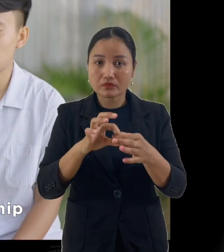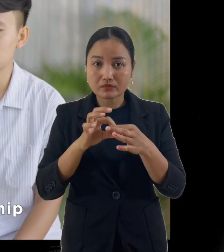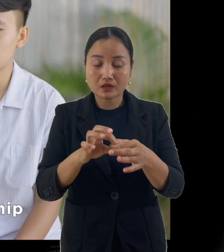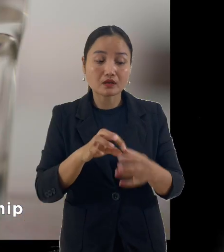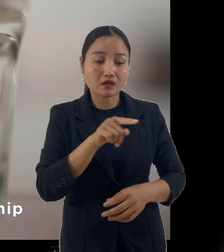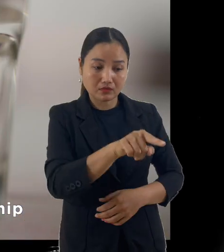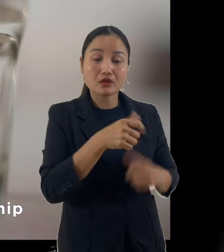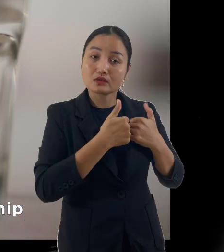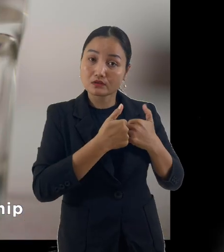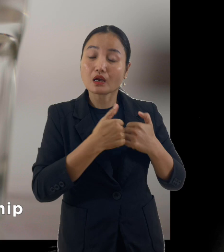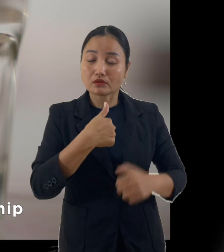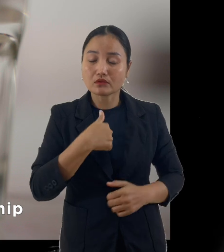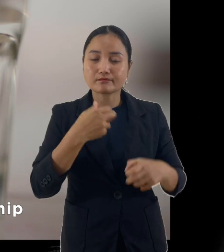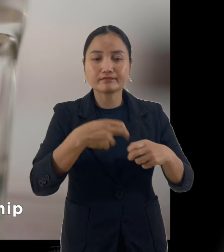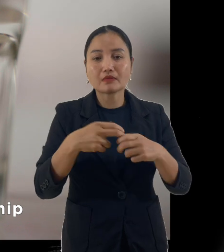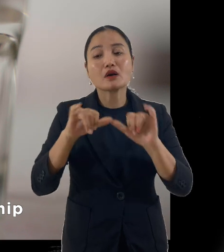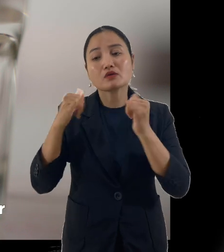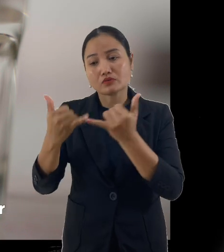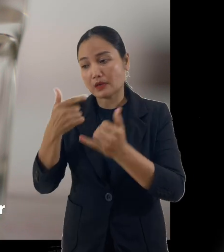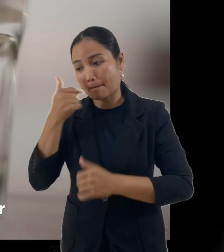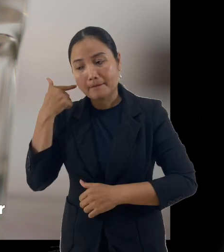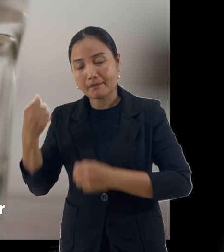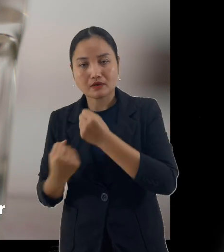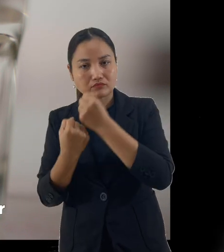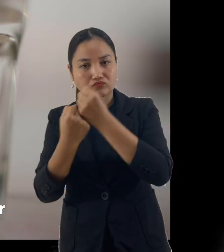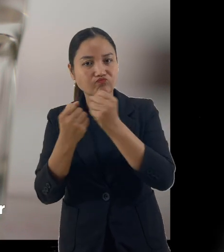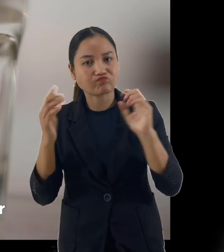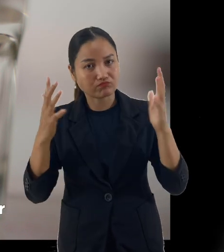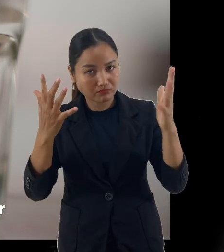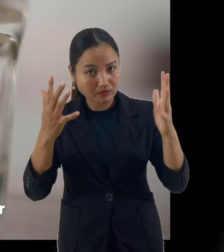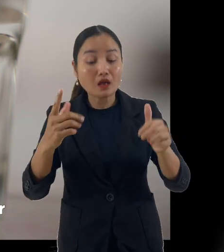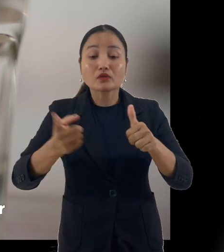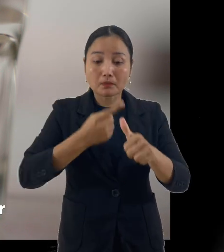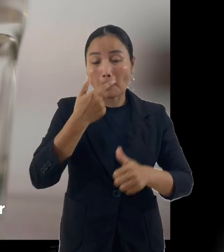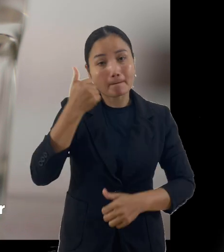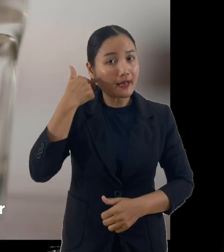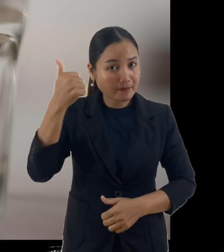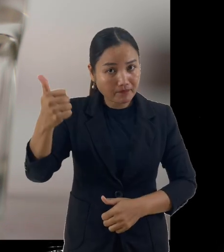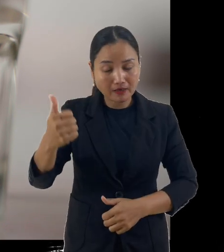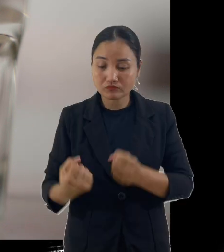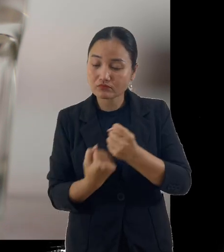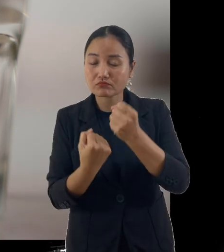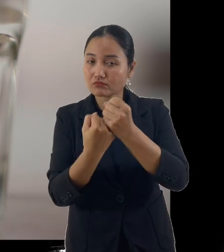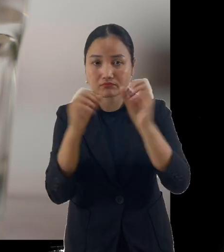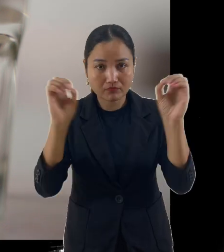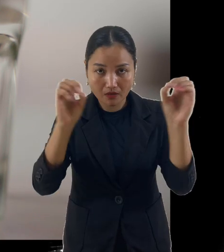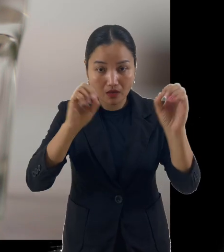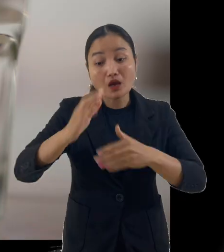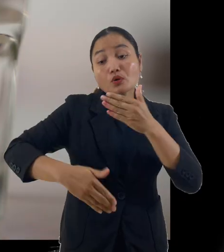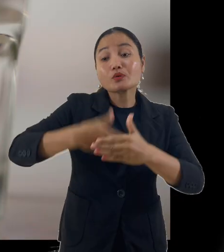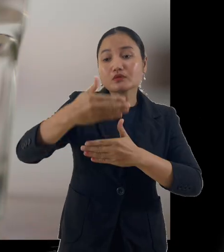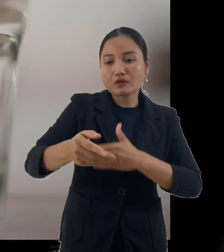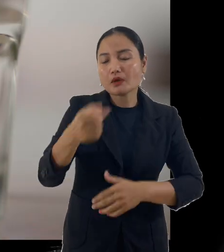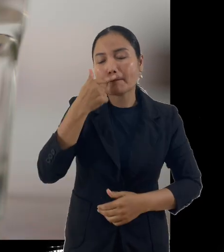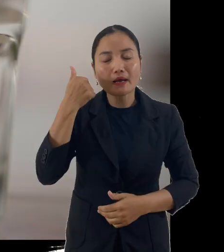របស់ខ្ញុំបញ្ហាធំគឺបញ្ហាគ្រួសារព្រោះដំបូងឡើយគឺម្ដាយរបស់ខ្ញុំគាត់អត់ទទួលស្គាល់ទេក្រោយមកគាត់លែ